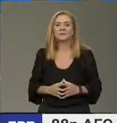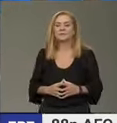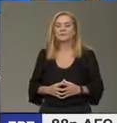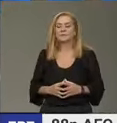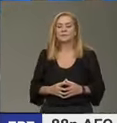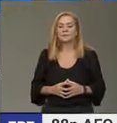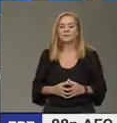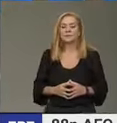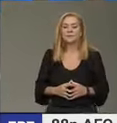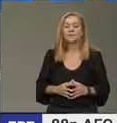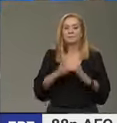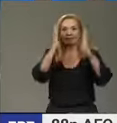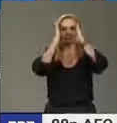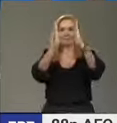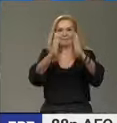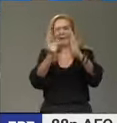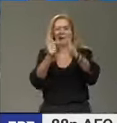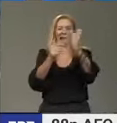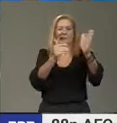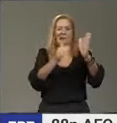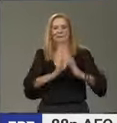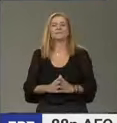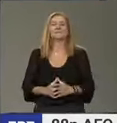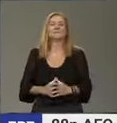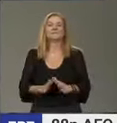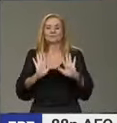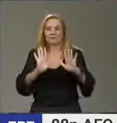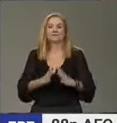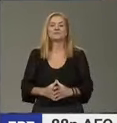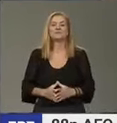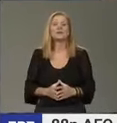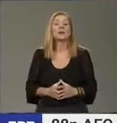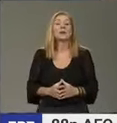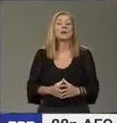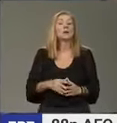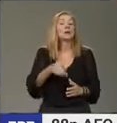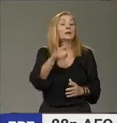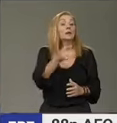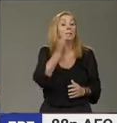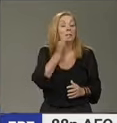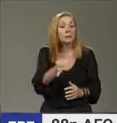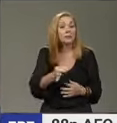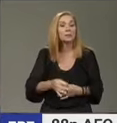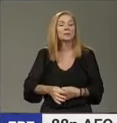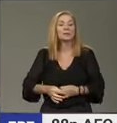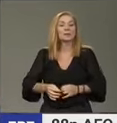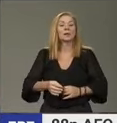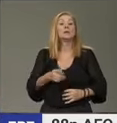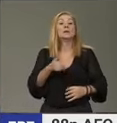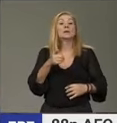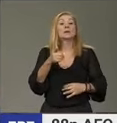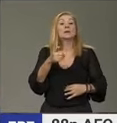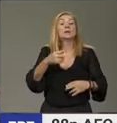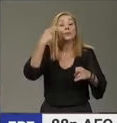Στο μέσον, κύριε Πρόεδρε, και αριστερά σας λίγο, εδώ. Όπως υποστηρίζετε, δίνεται μεγάλη σημασία